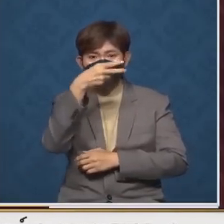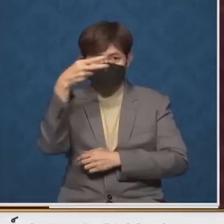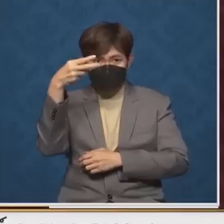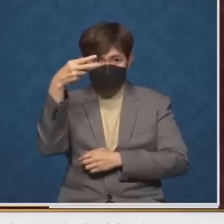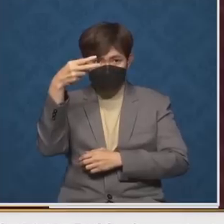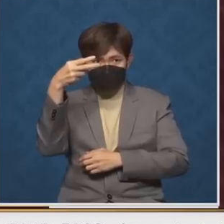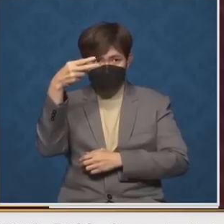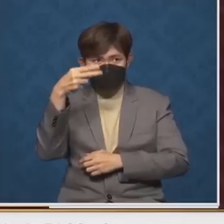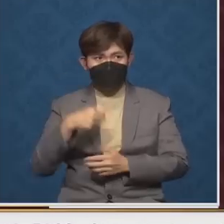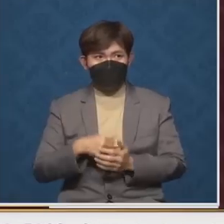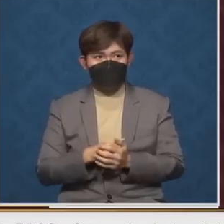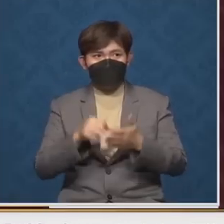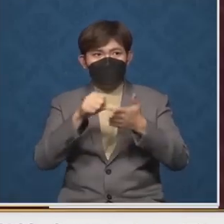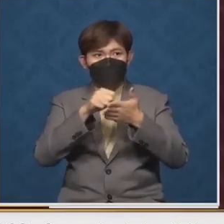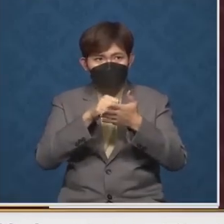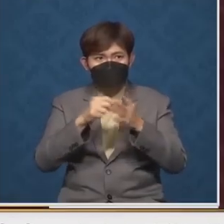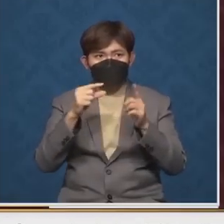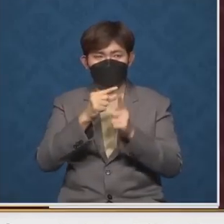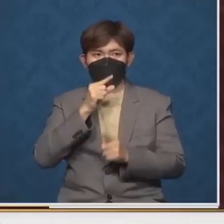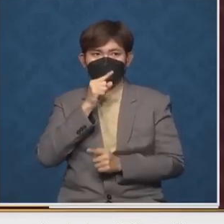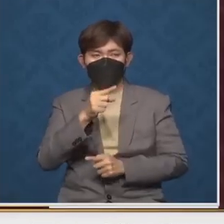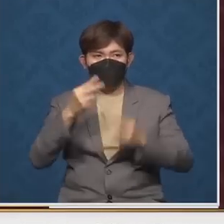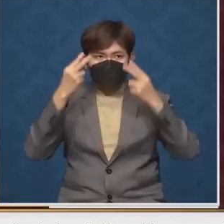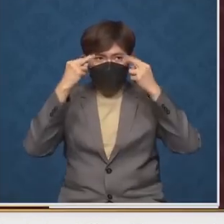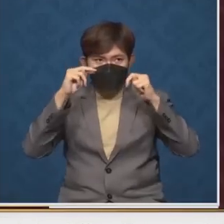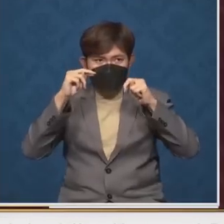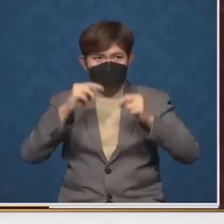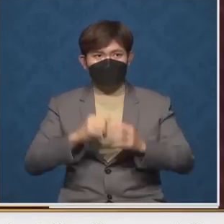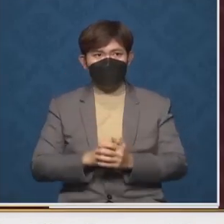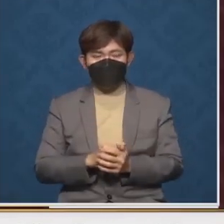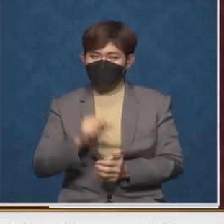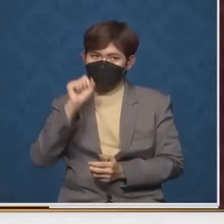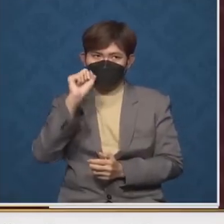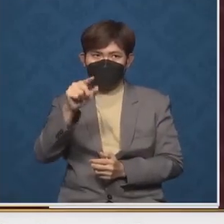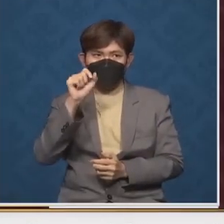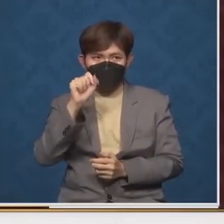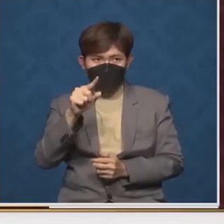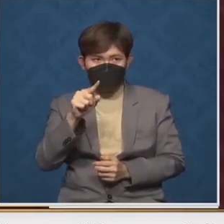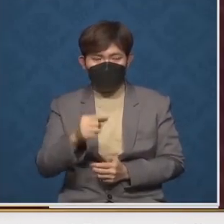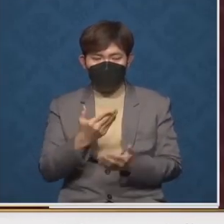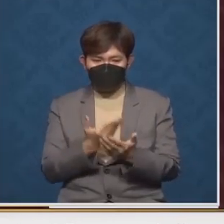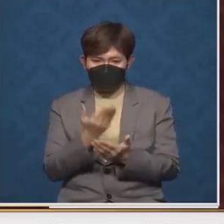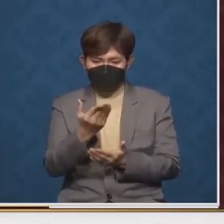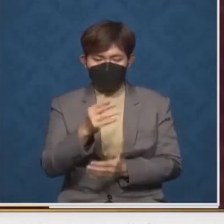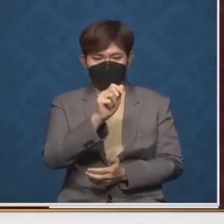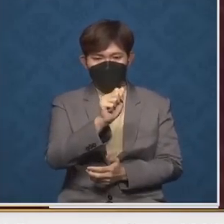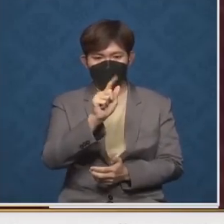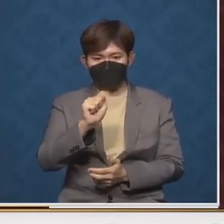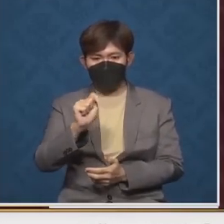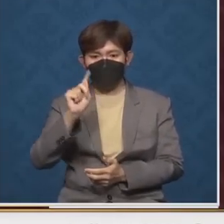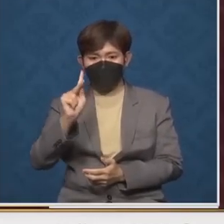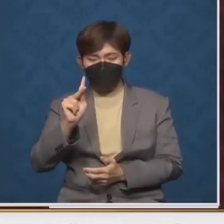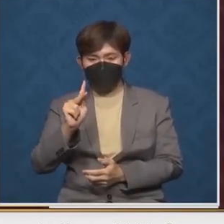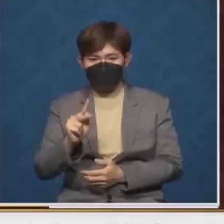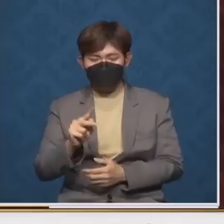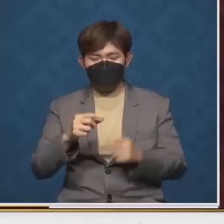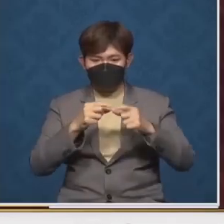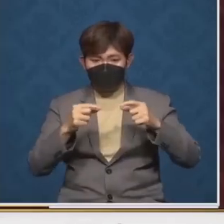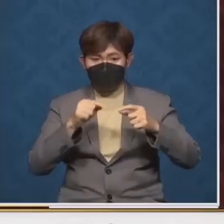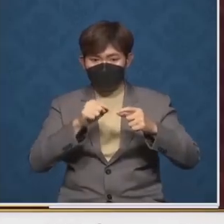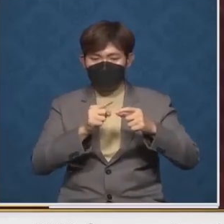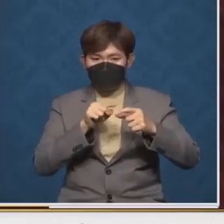ข้อสั่งการของนายกรัฐมณตีเล่งซื้อ ATK ไม่ต้องผ่าน WHO ฮ